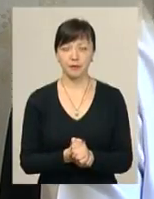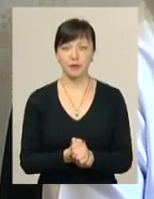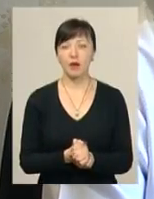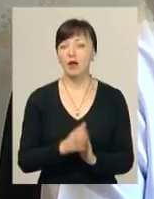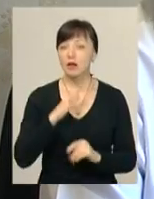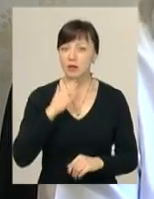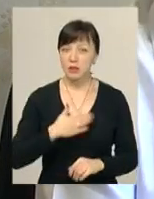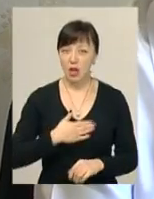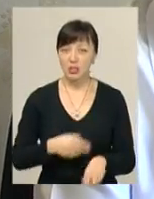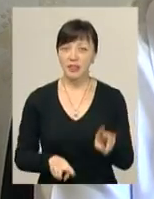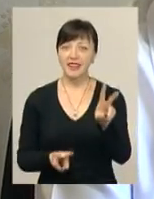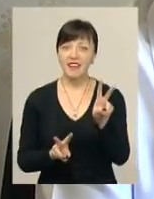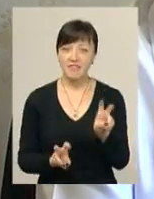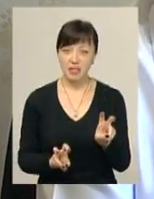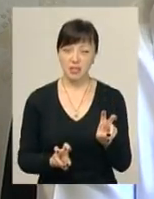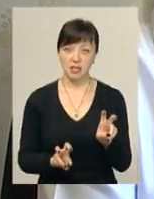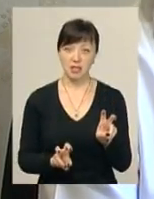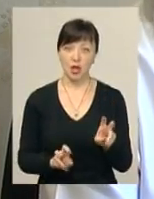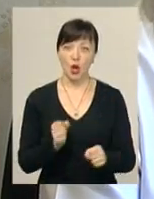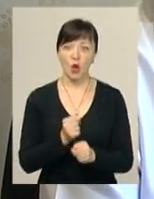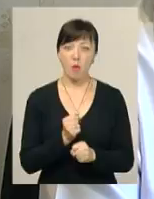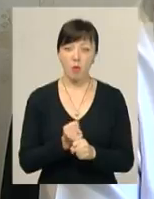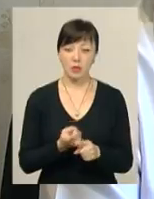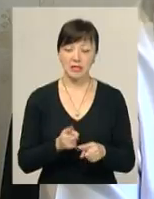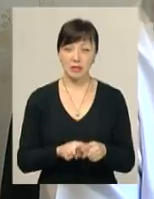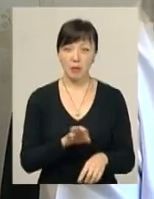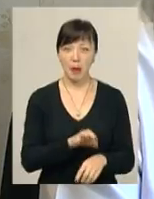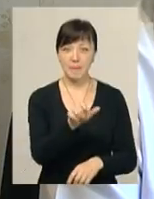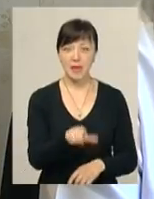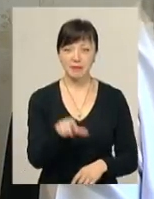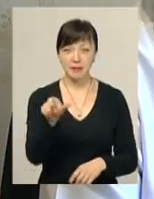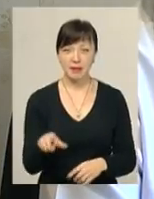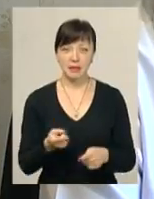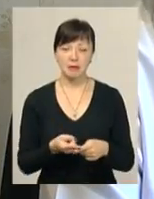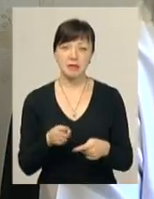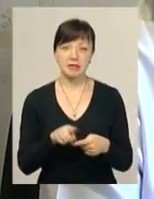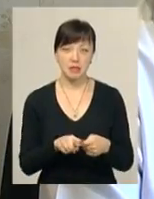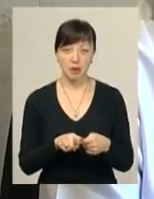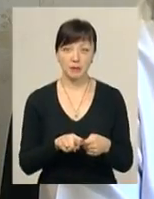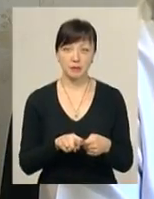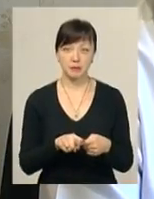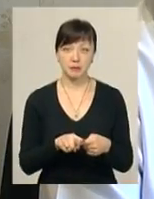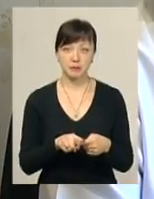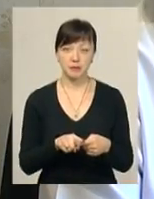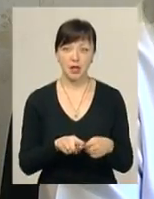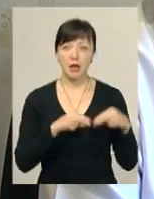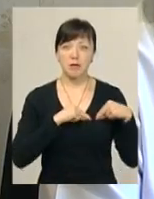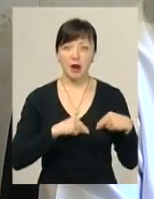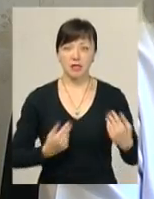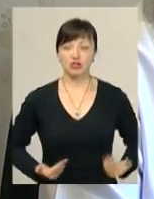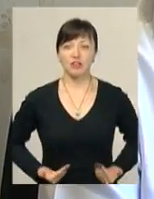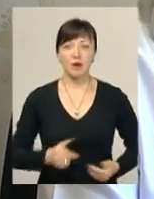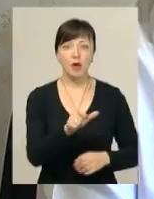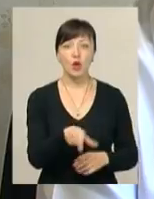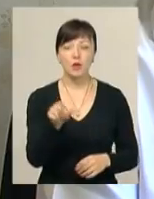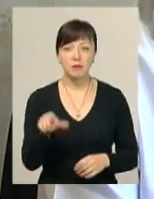Наш девіз роботи з цими пацієнтами – це праця з живими людьми.